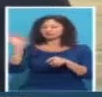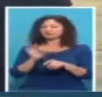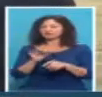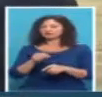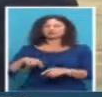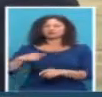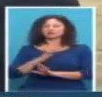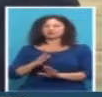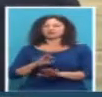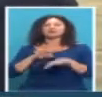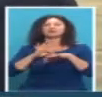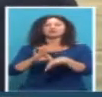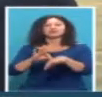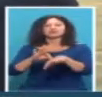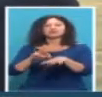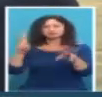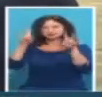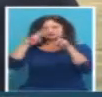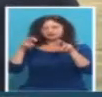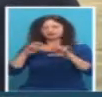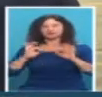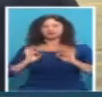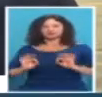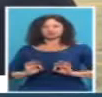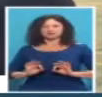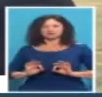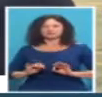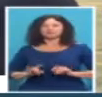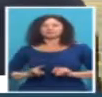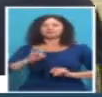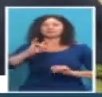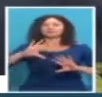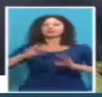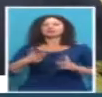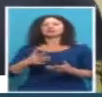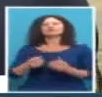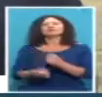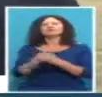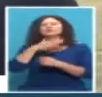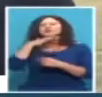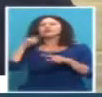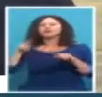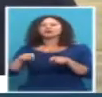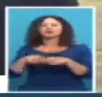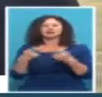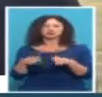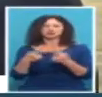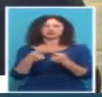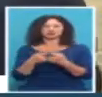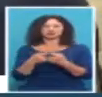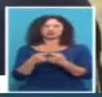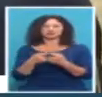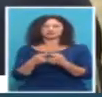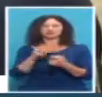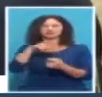напрасно. Проведенным по инициативе прокуратуры расследованию авиационного происшествия выявлены многочисленные нарушения в сфере гражданской